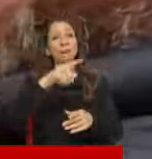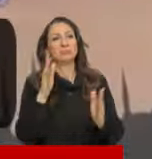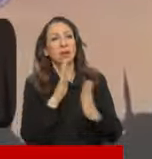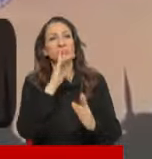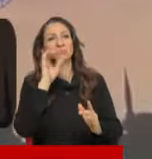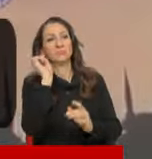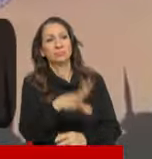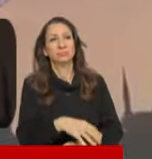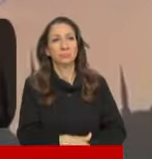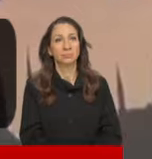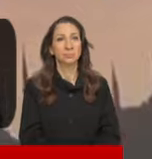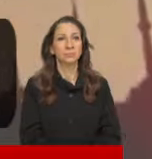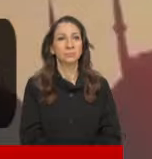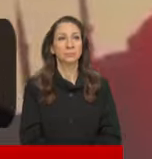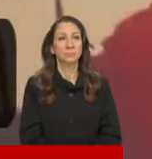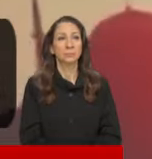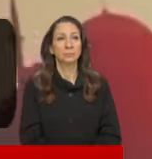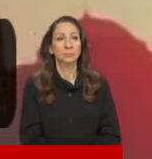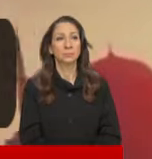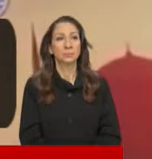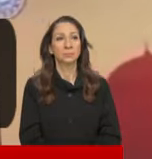gösterdi sandıklar açığı